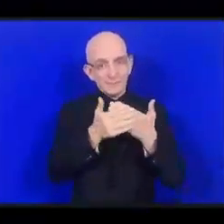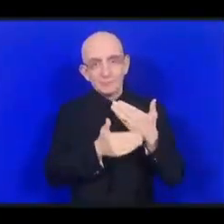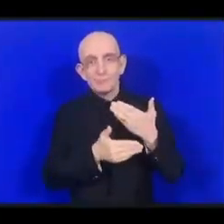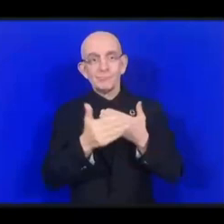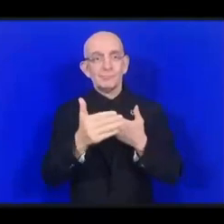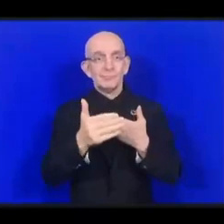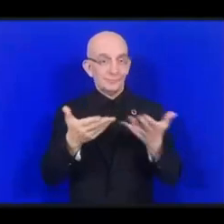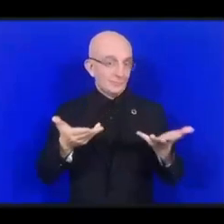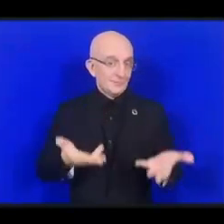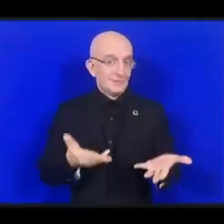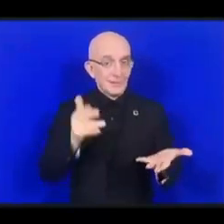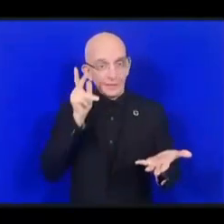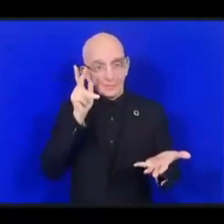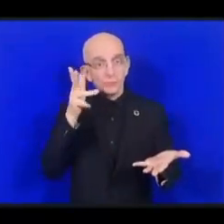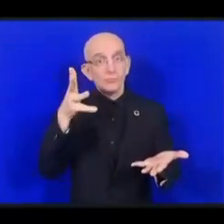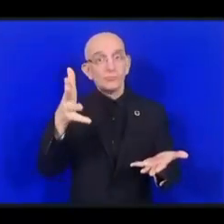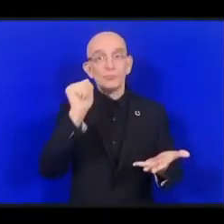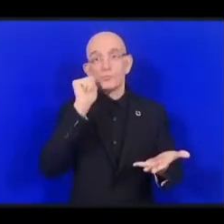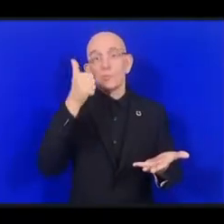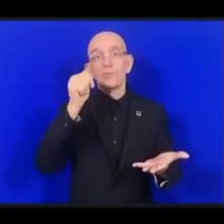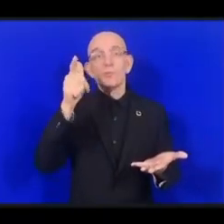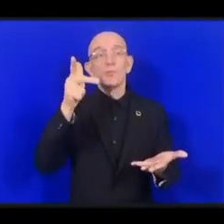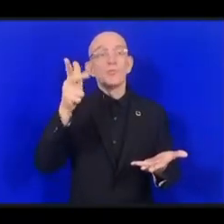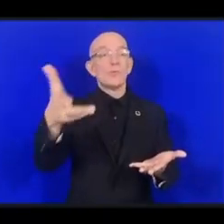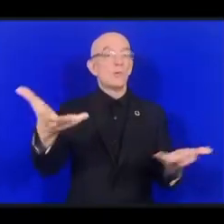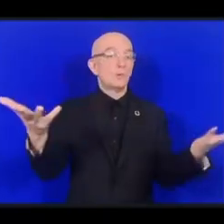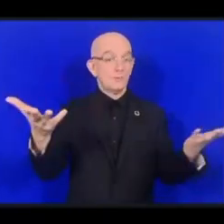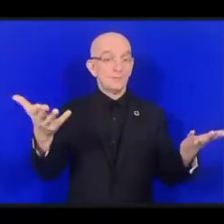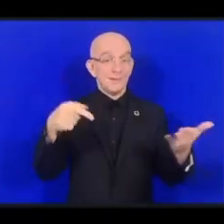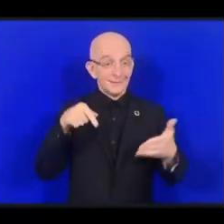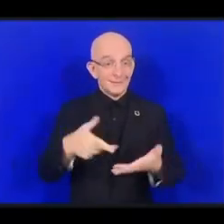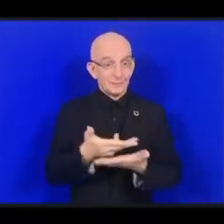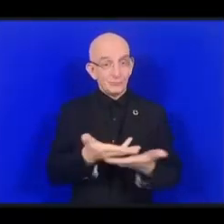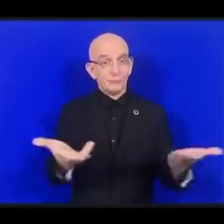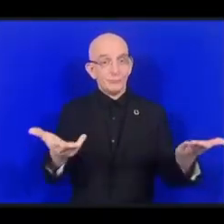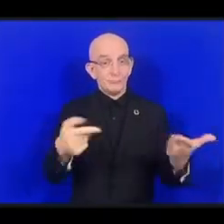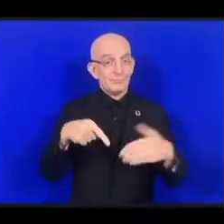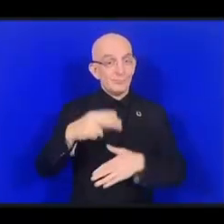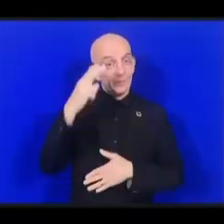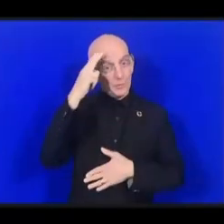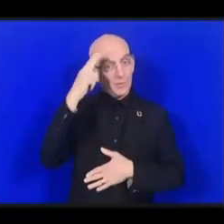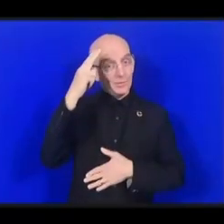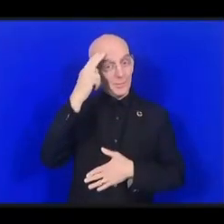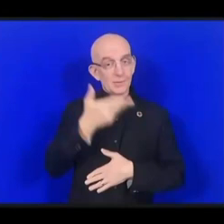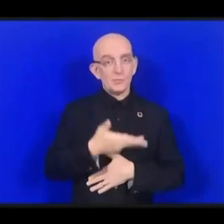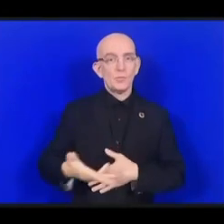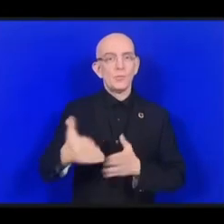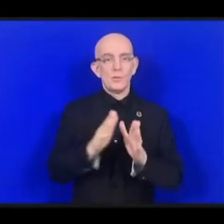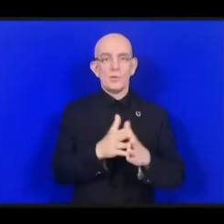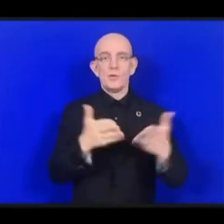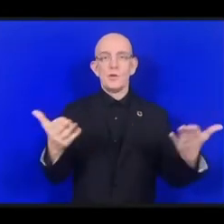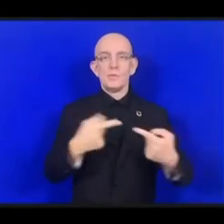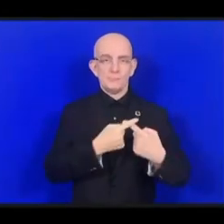てリアドで開催されるインターネットガバナンスフォーラム2024年に世界を歓迎いたし